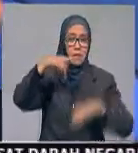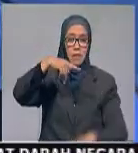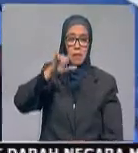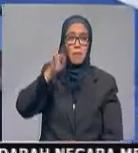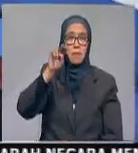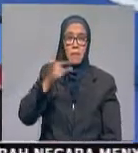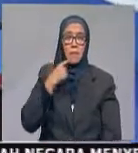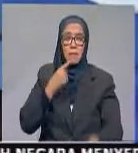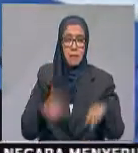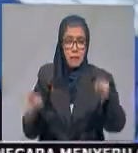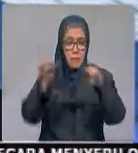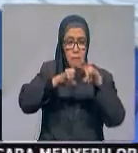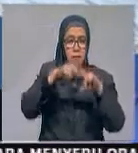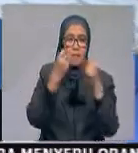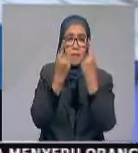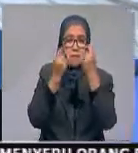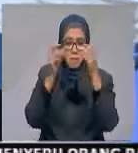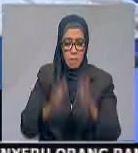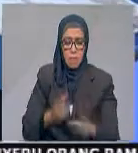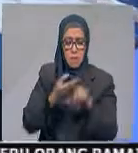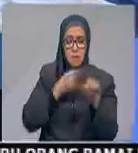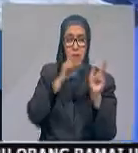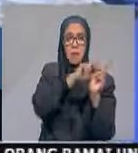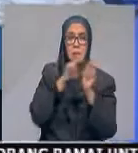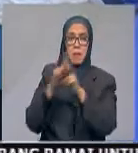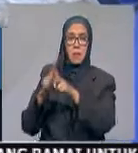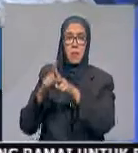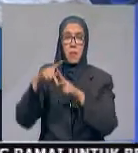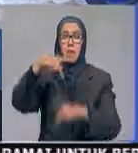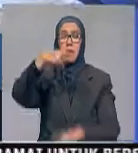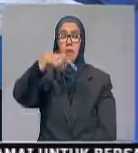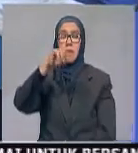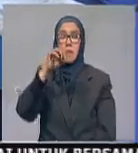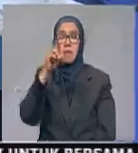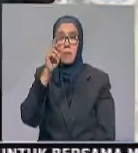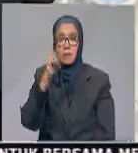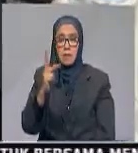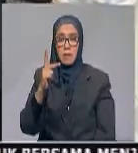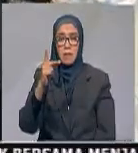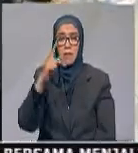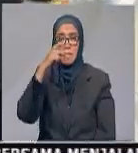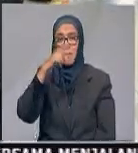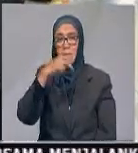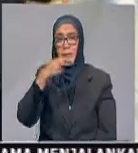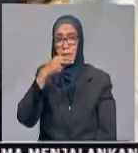11 orang penduduk dari Kampung Pondok Haji Husin dan Kampung Seberang Pendang.